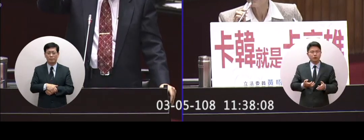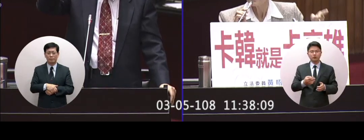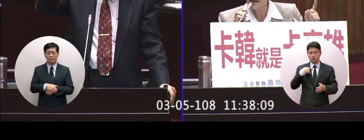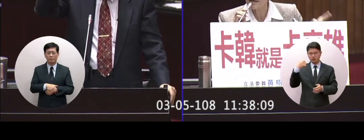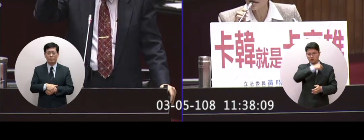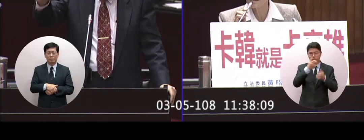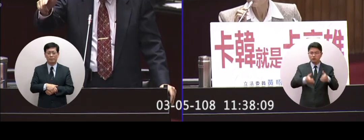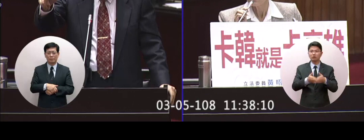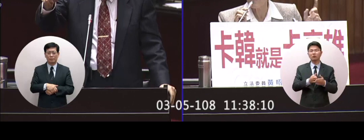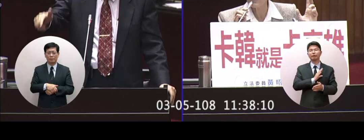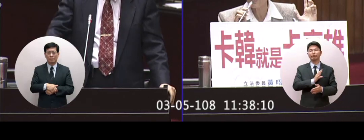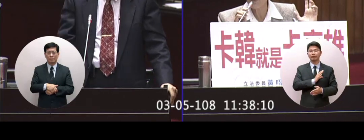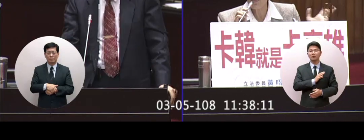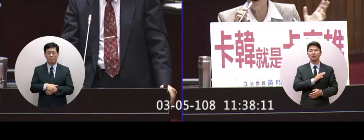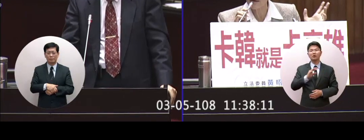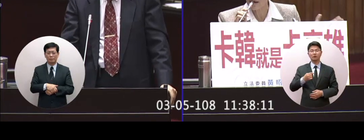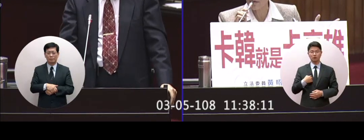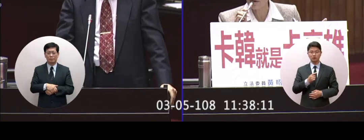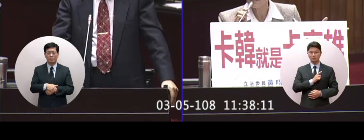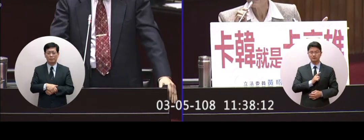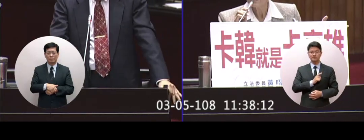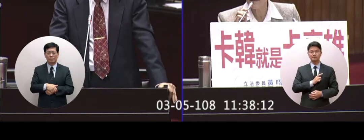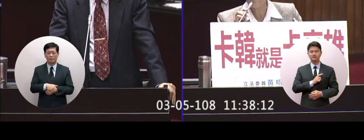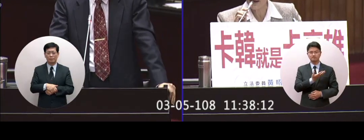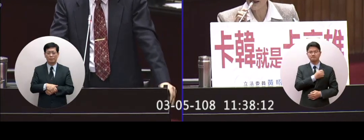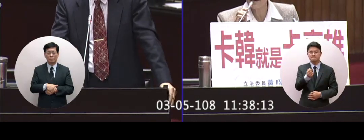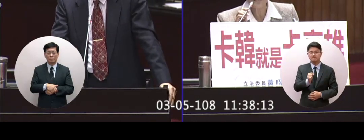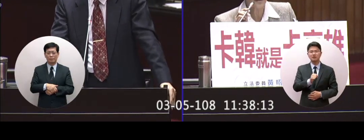重要。但是我们也不无法忍受